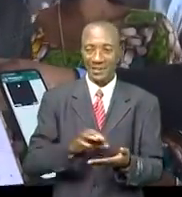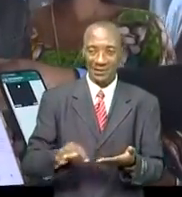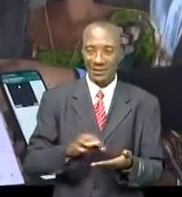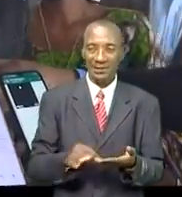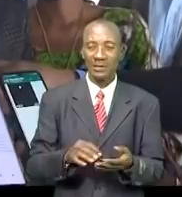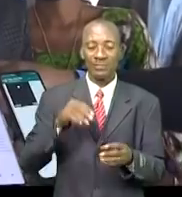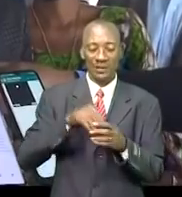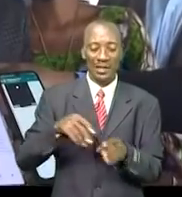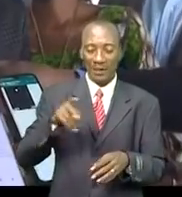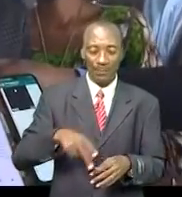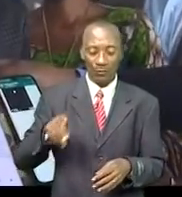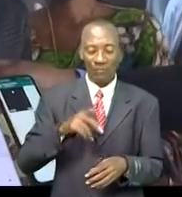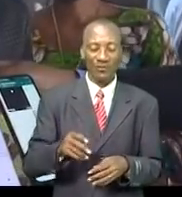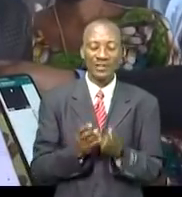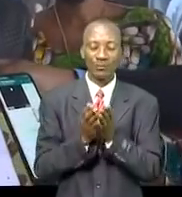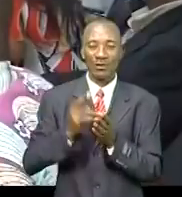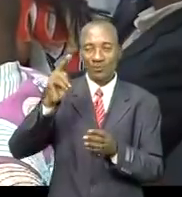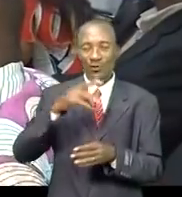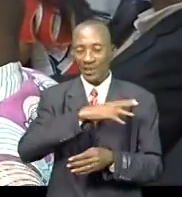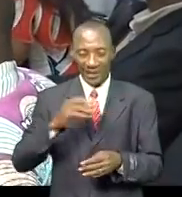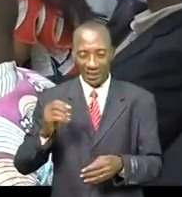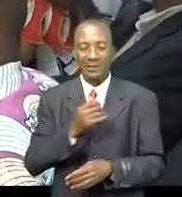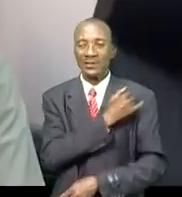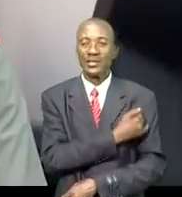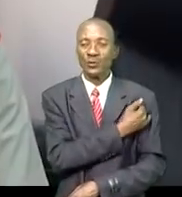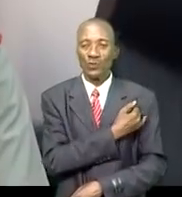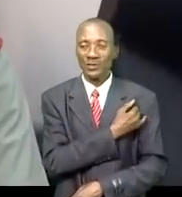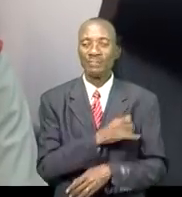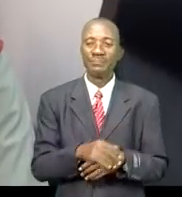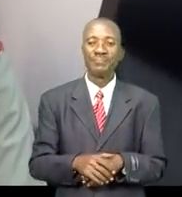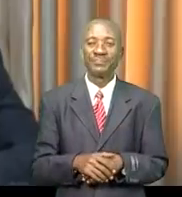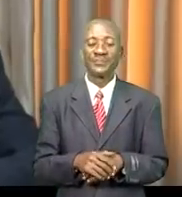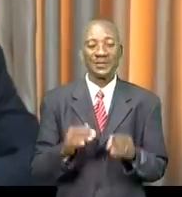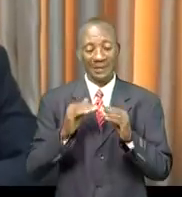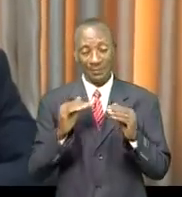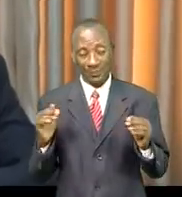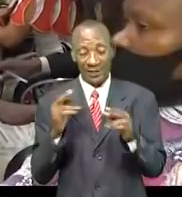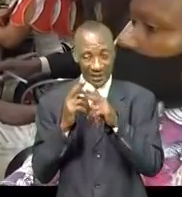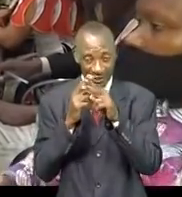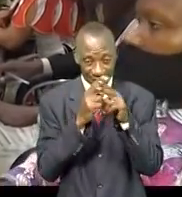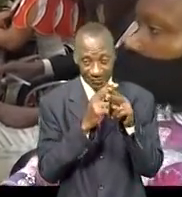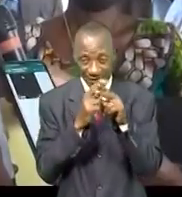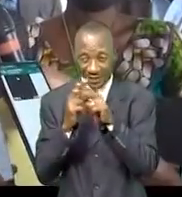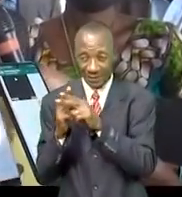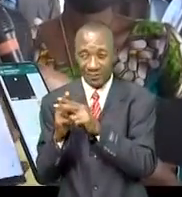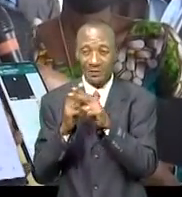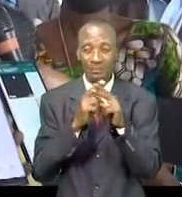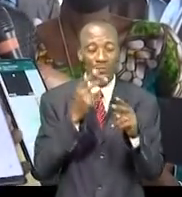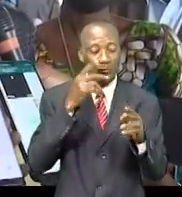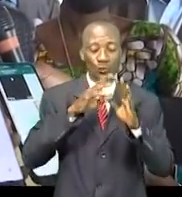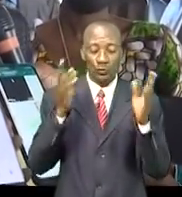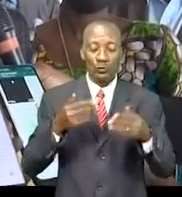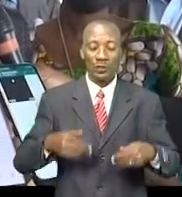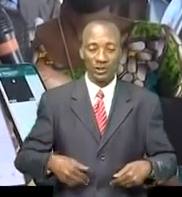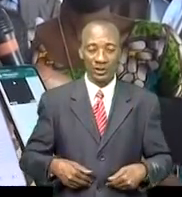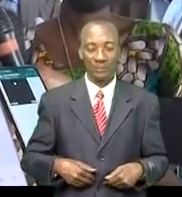dans la province du Nord Kivu et de l'Ituri. Ils en appellent à la vigilance tout azimut de tous les jeunes. Nous demandons